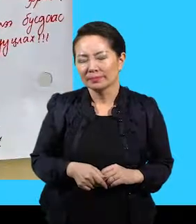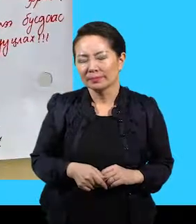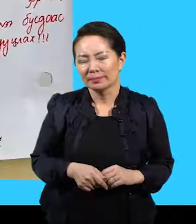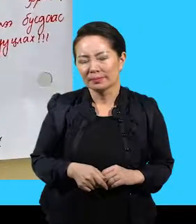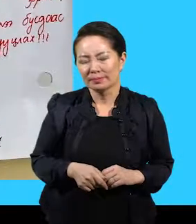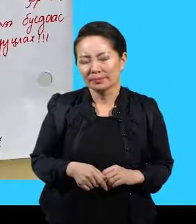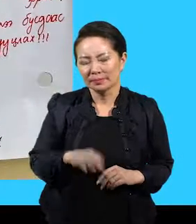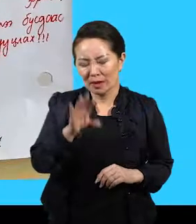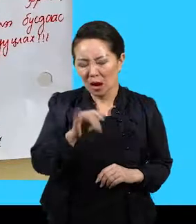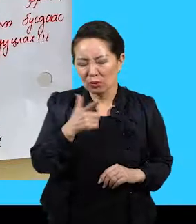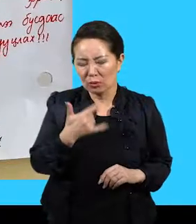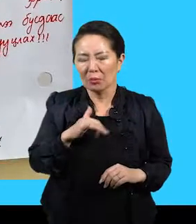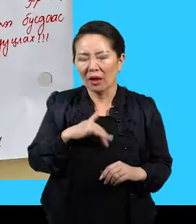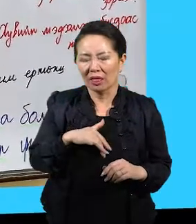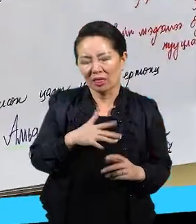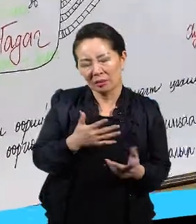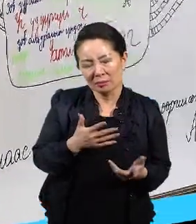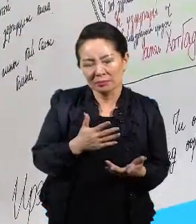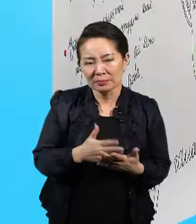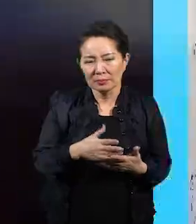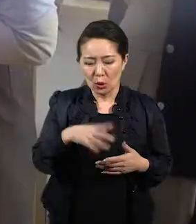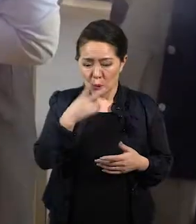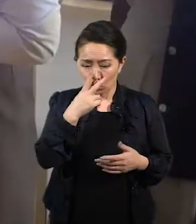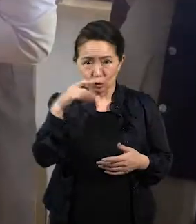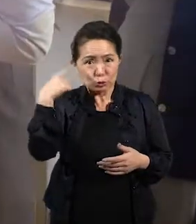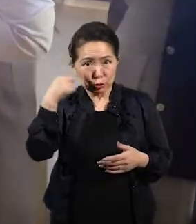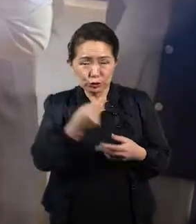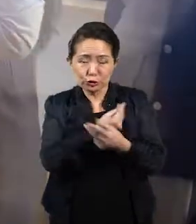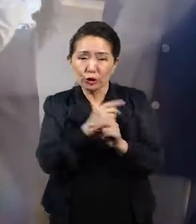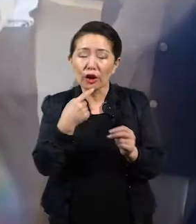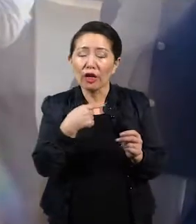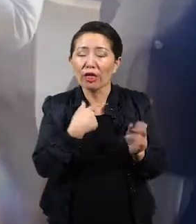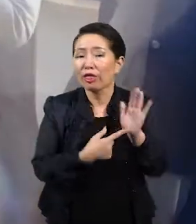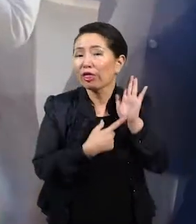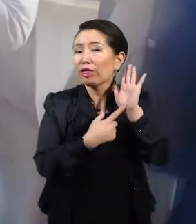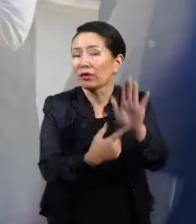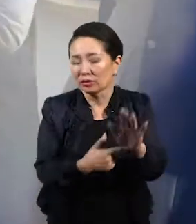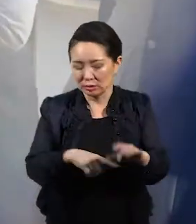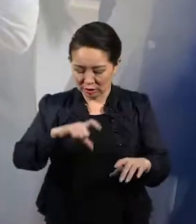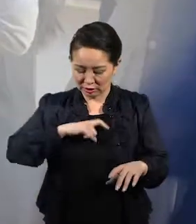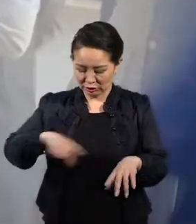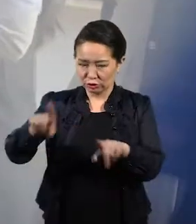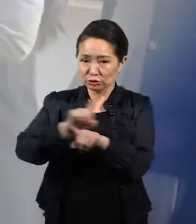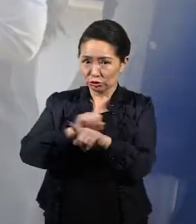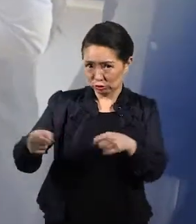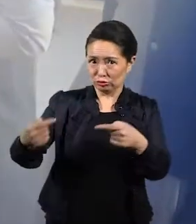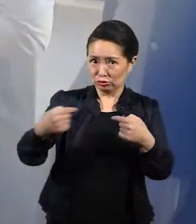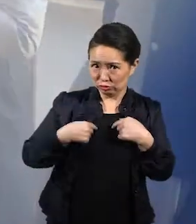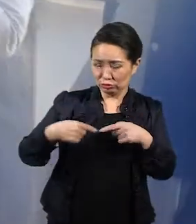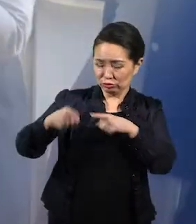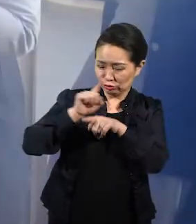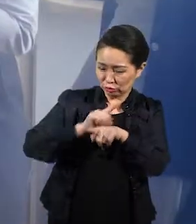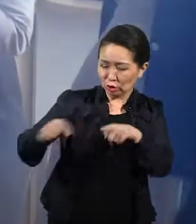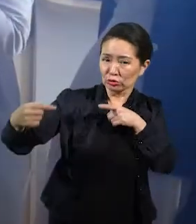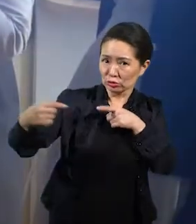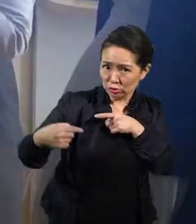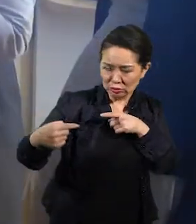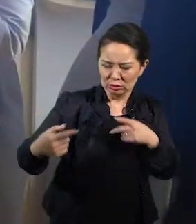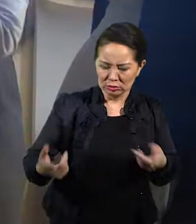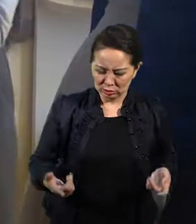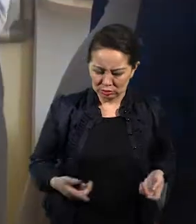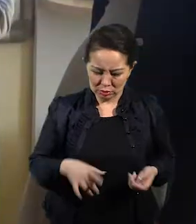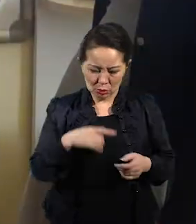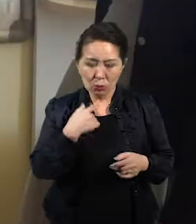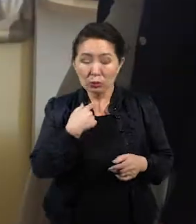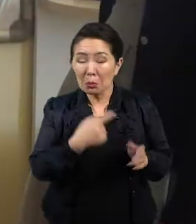аюул хүргэдэг гэж үзсэн. Тэгээд үзэл бодлоо чөлөөтэй илэрхийлэх хэрэгээ бид зөрчүүлж байгаа. Тэгээд үзэл бодлоо ямар нэгэн байдлаар илэрхийлсний хүчинд